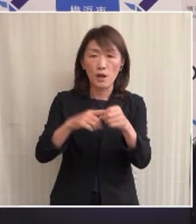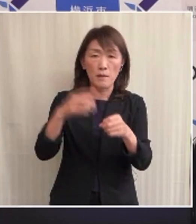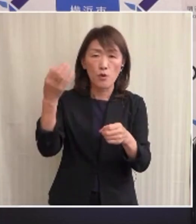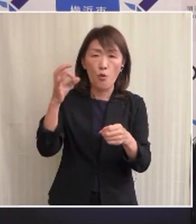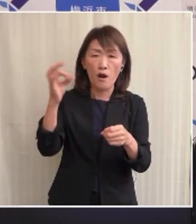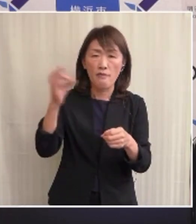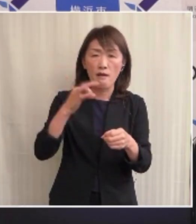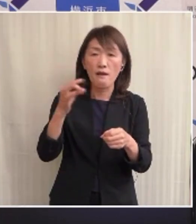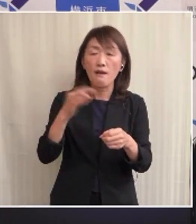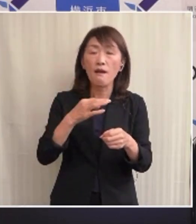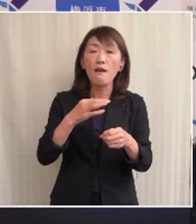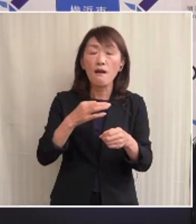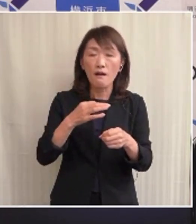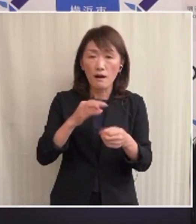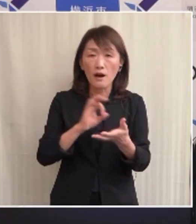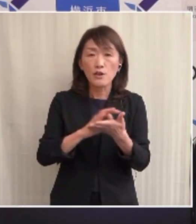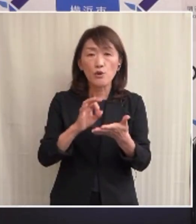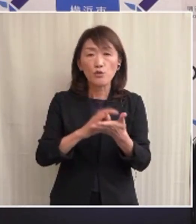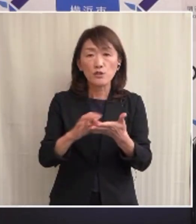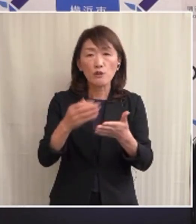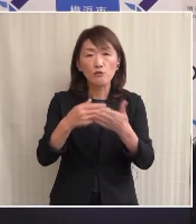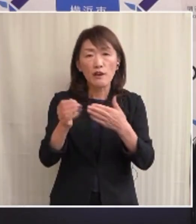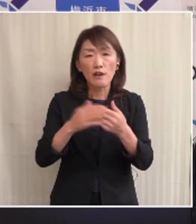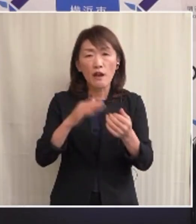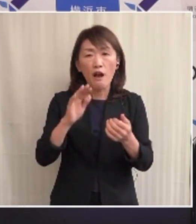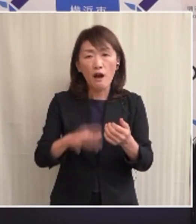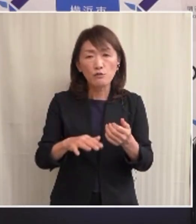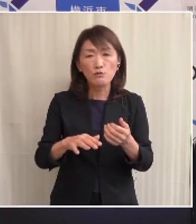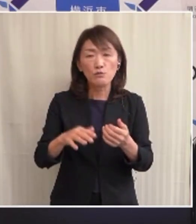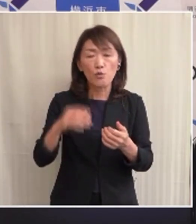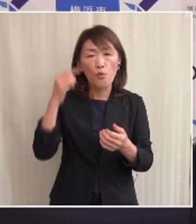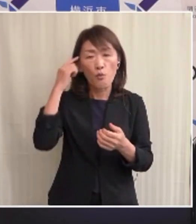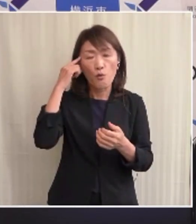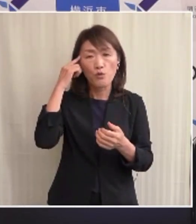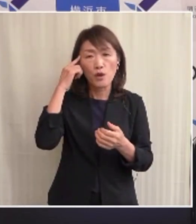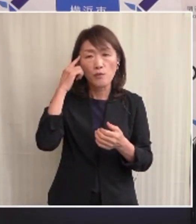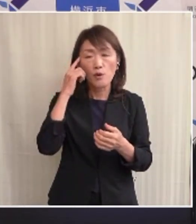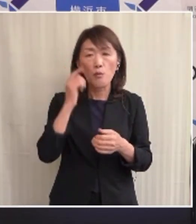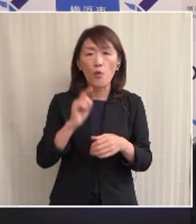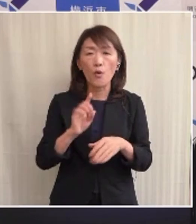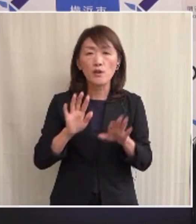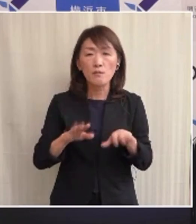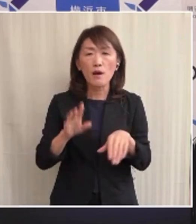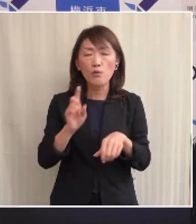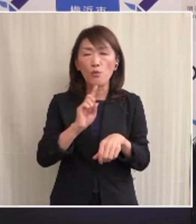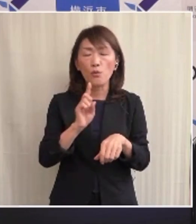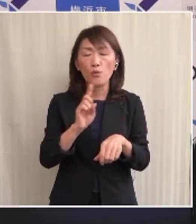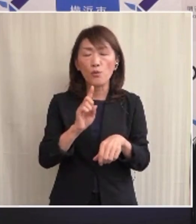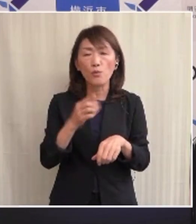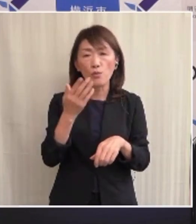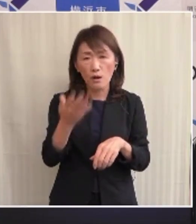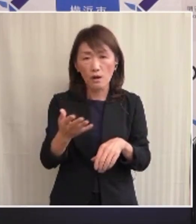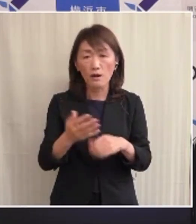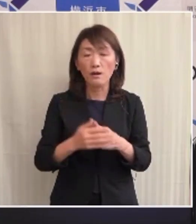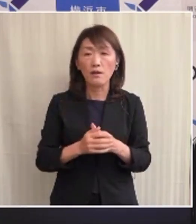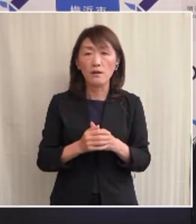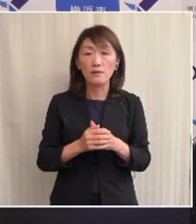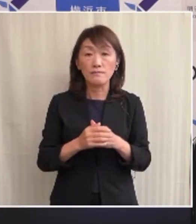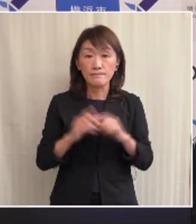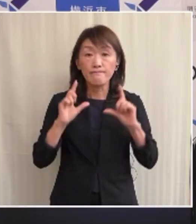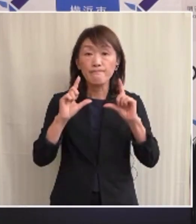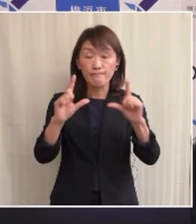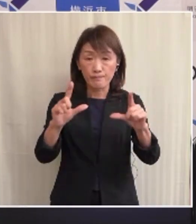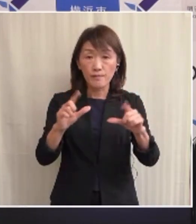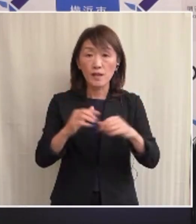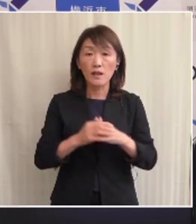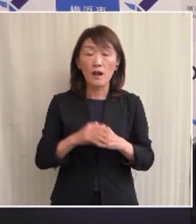、なんでこんな後回しになってんのかなっていうことはちょっと聞きたいなと思うんですが、 まあ、本市としてさまざまな学生